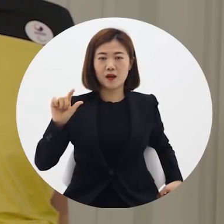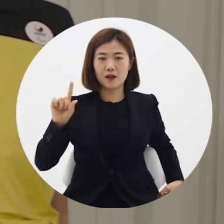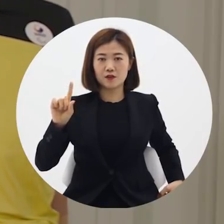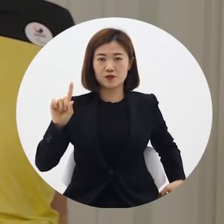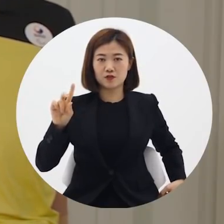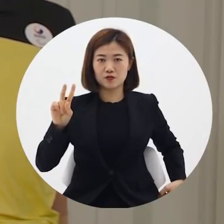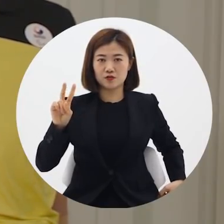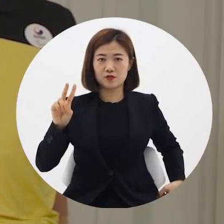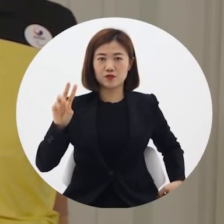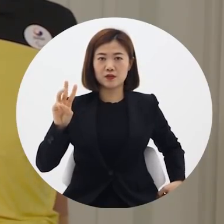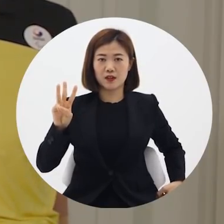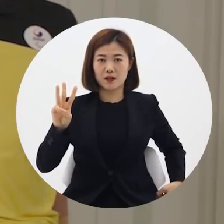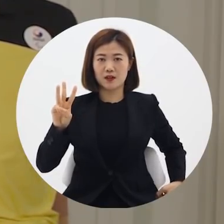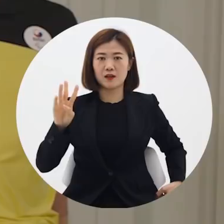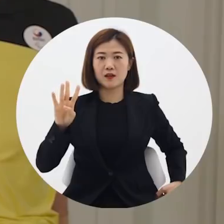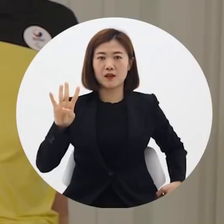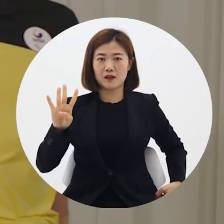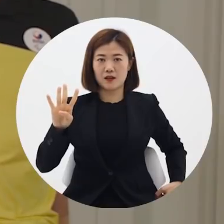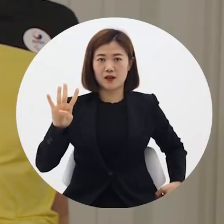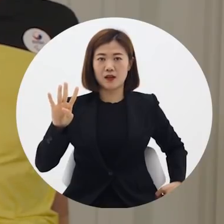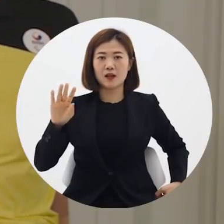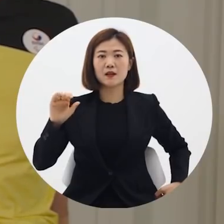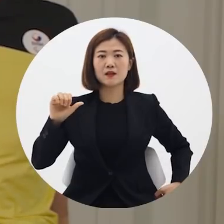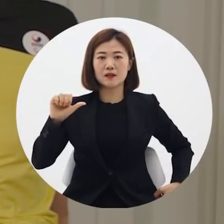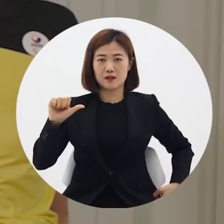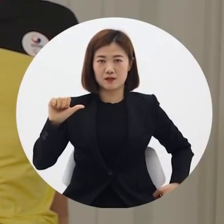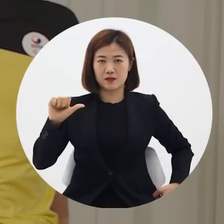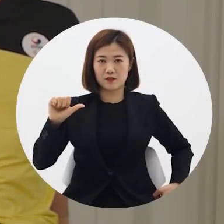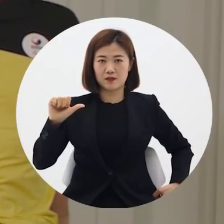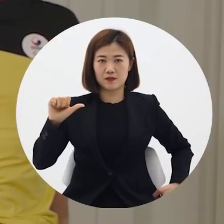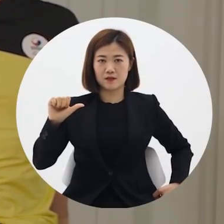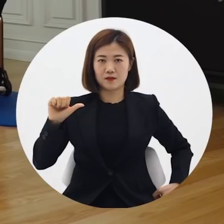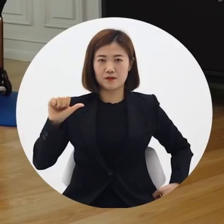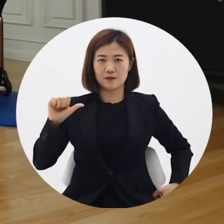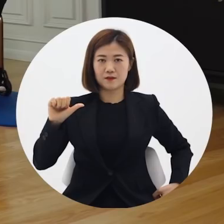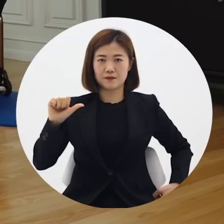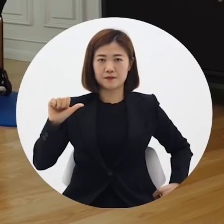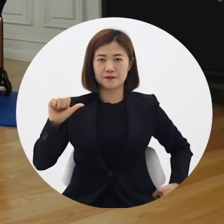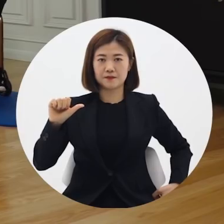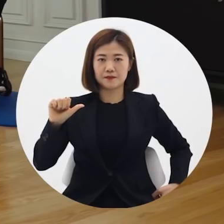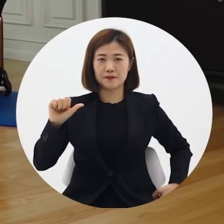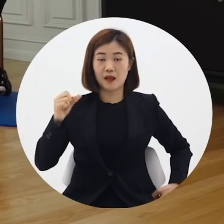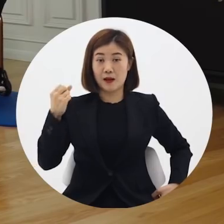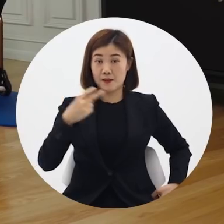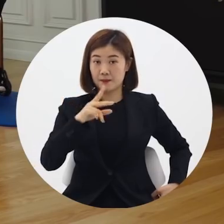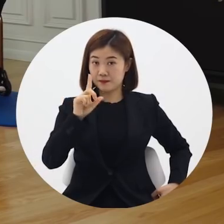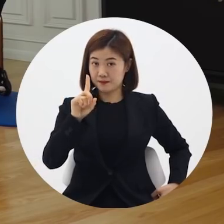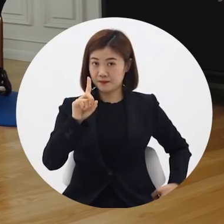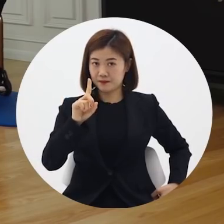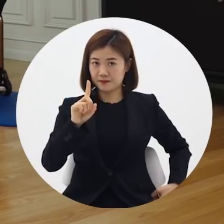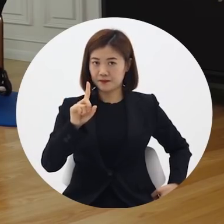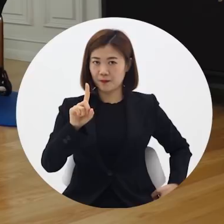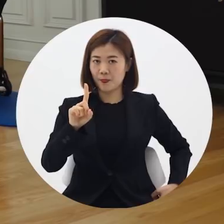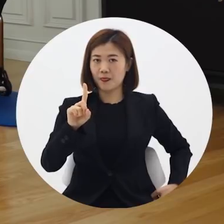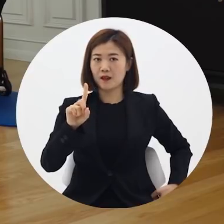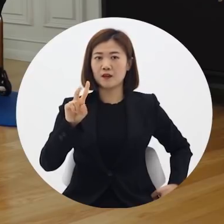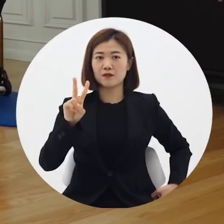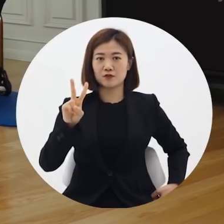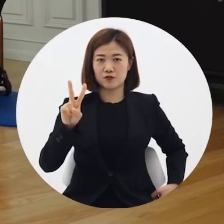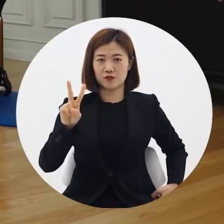하나, 둘, 셋, 넷, 다섯. 자, 한 번 더 해보겠습니다.